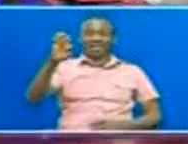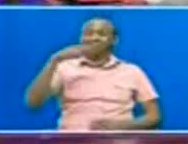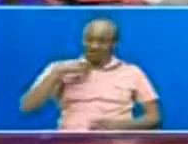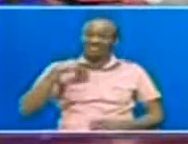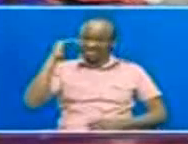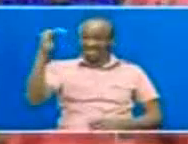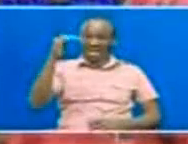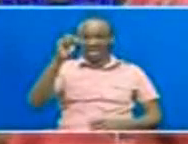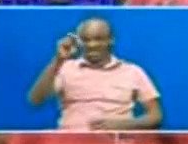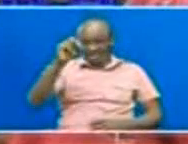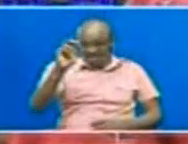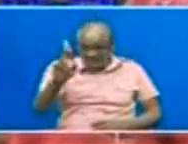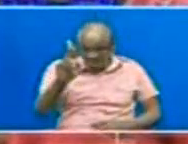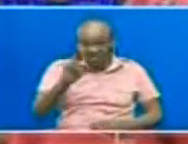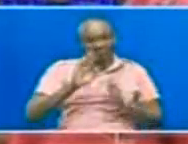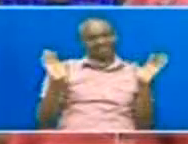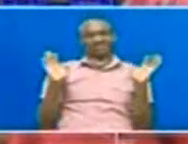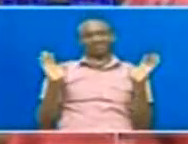mwenyewe.